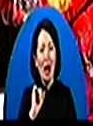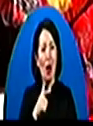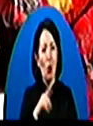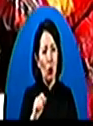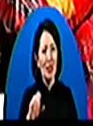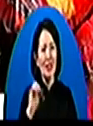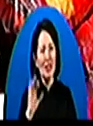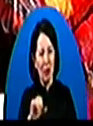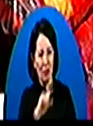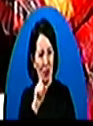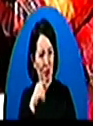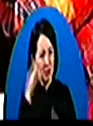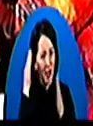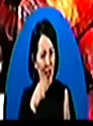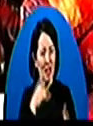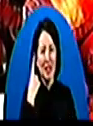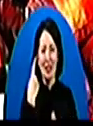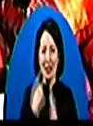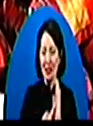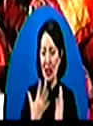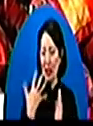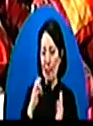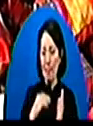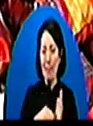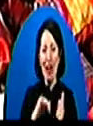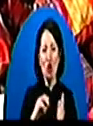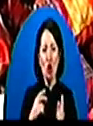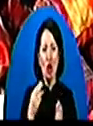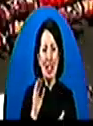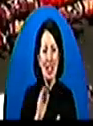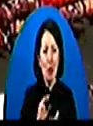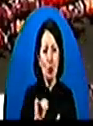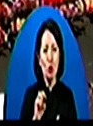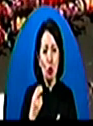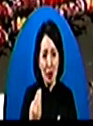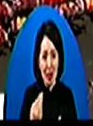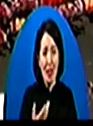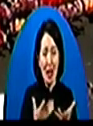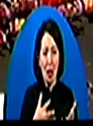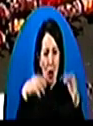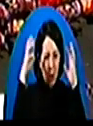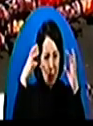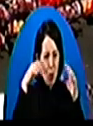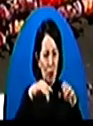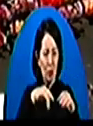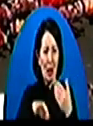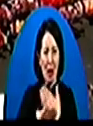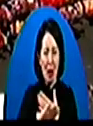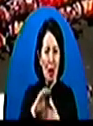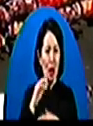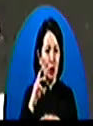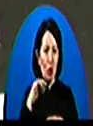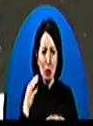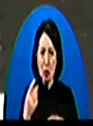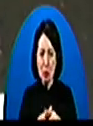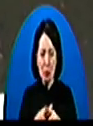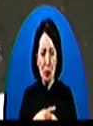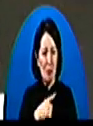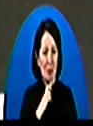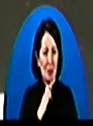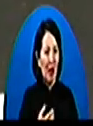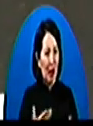анхаарал татаж байна. Сар бүр 50,000 тонн шахмал түлш үйлдвэрлэлтээс гардаг. Борооны улиралд хадгалах сав нөөцийг нэмэгдүүлэхгүй бол хүндрэл их